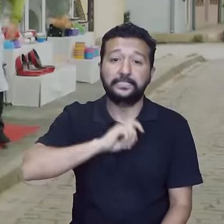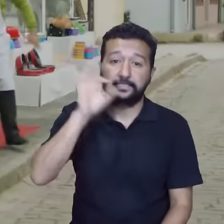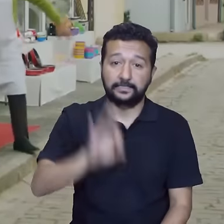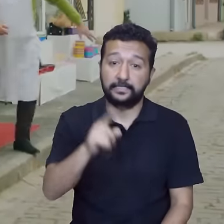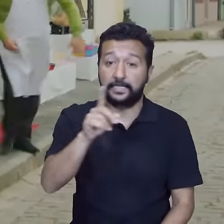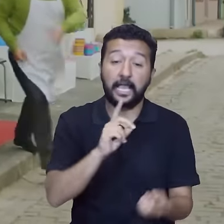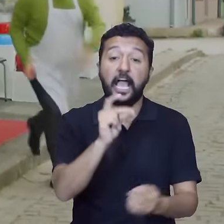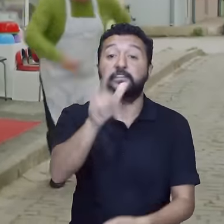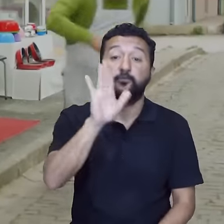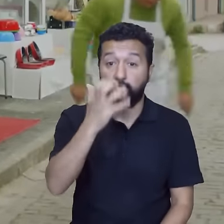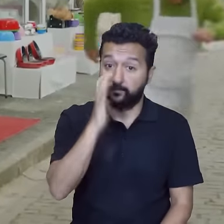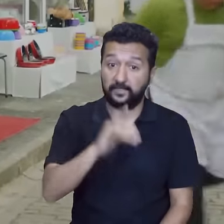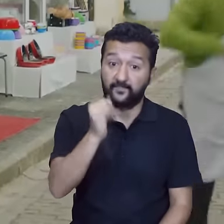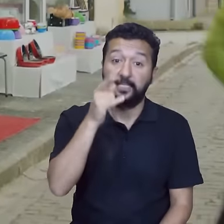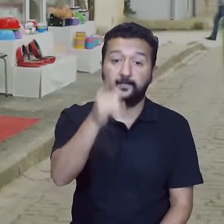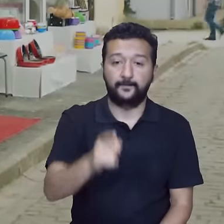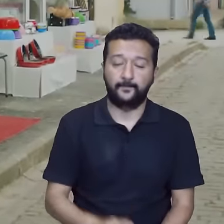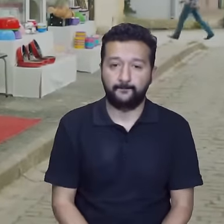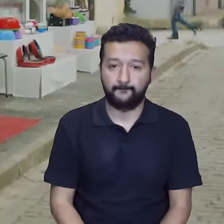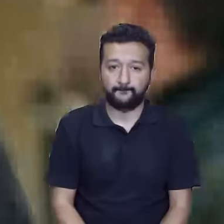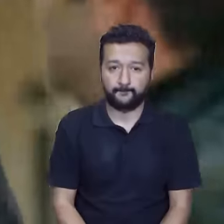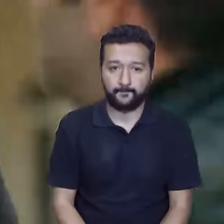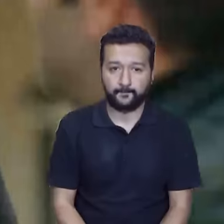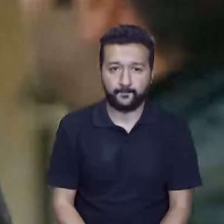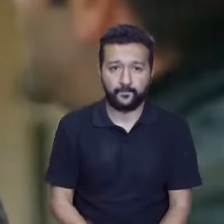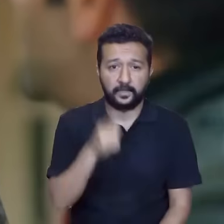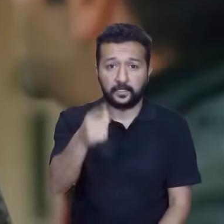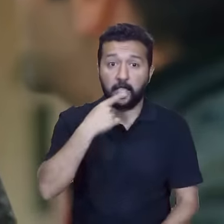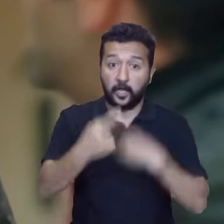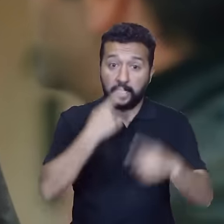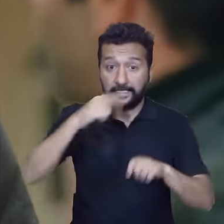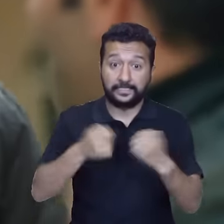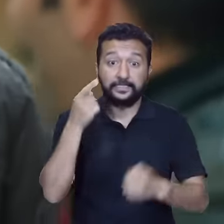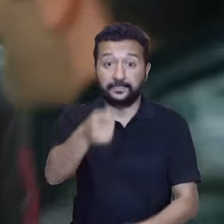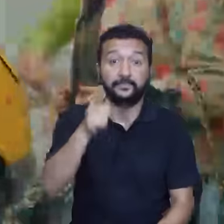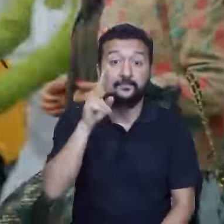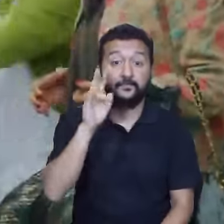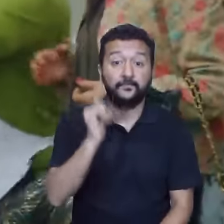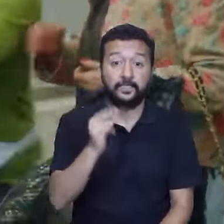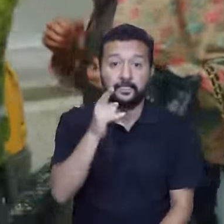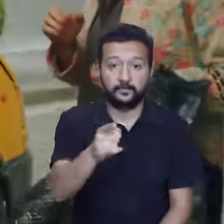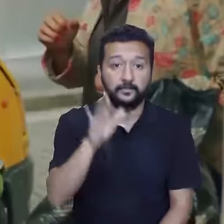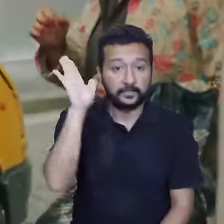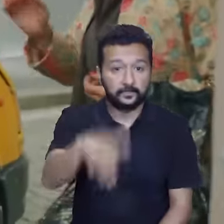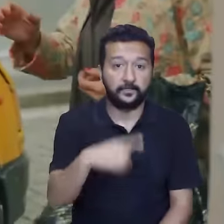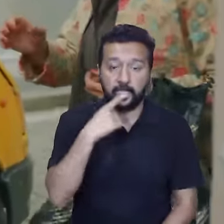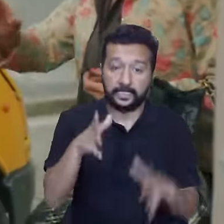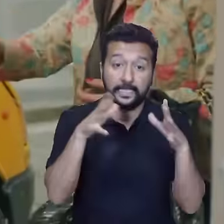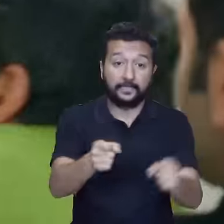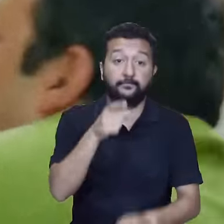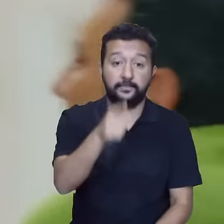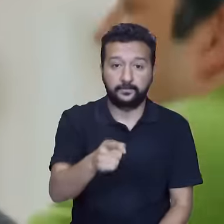beni. Kaçma ulan, gel buraya, bitireceğim lan seni. Oğlum ağzını burnunu kırarım lan senin. Zeki aradan yakasını